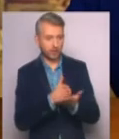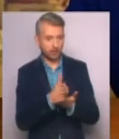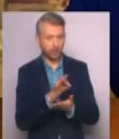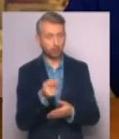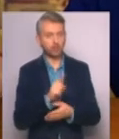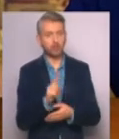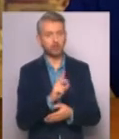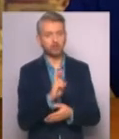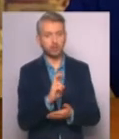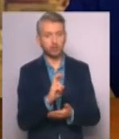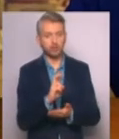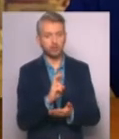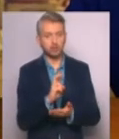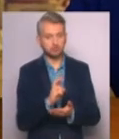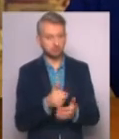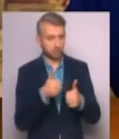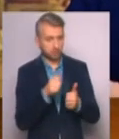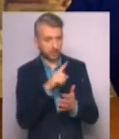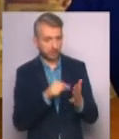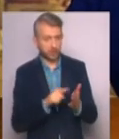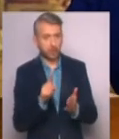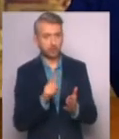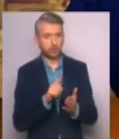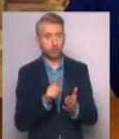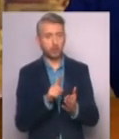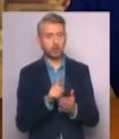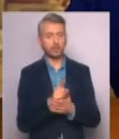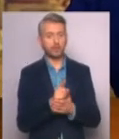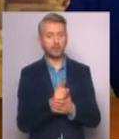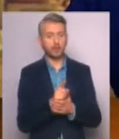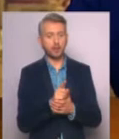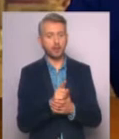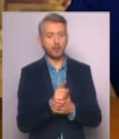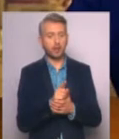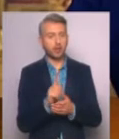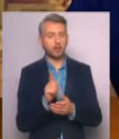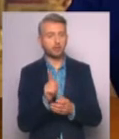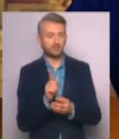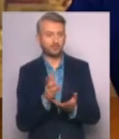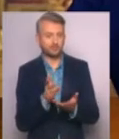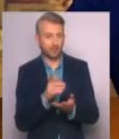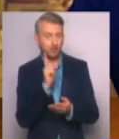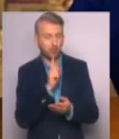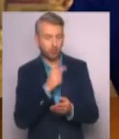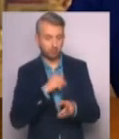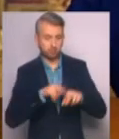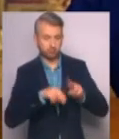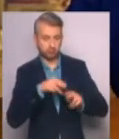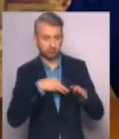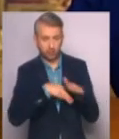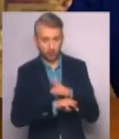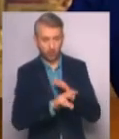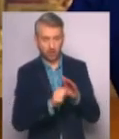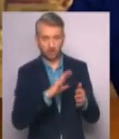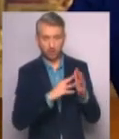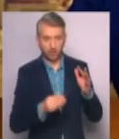те, щоб, до нас слушні питання ставити, про те, щоб перекинути, напоки скомпенсувати, скажімо так, напоки ми будуємо метро на Виноградар, скомпенсувати